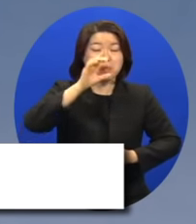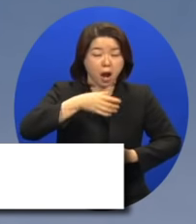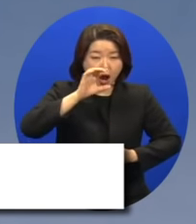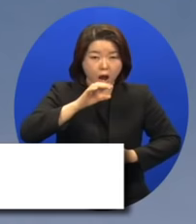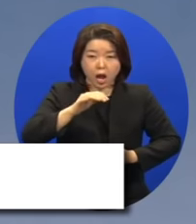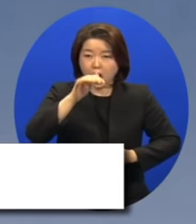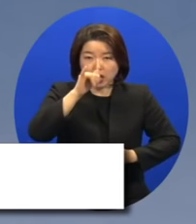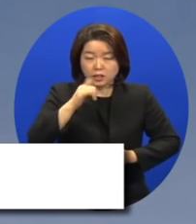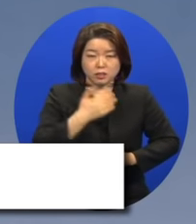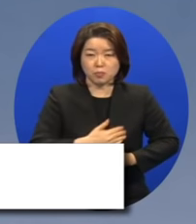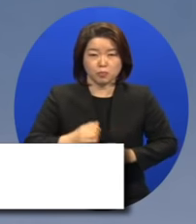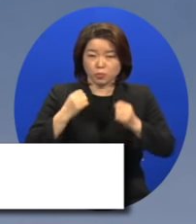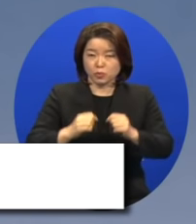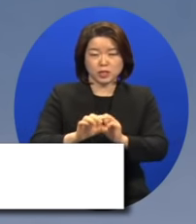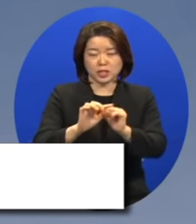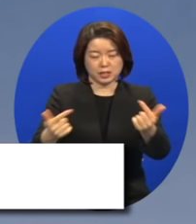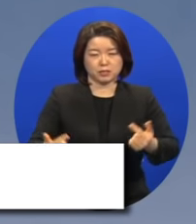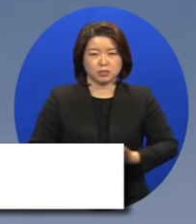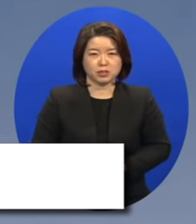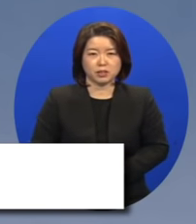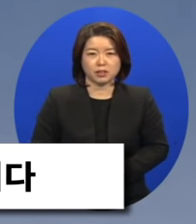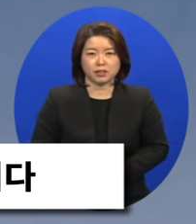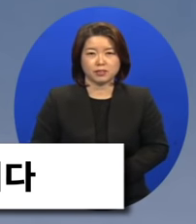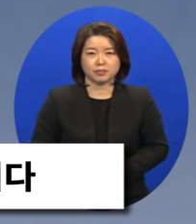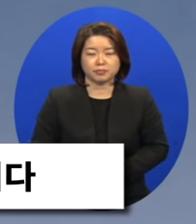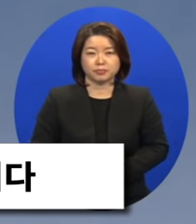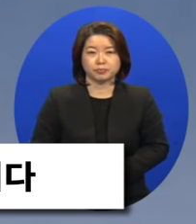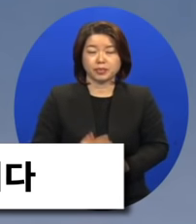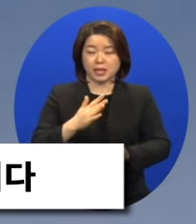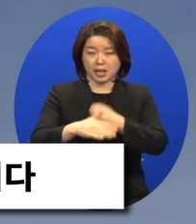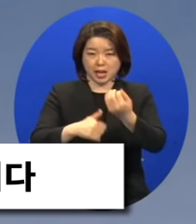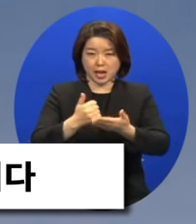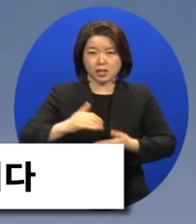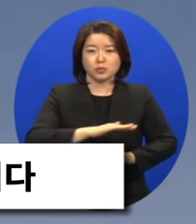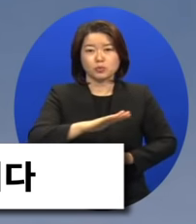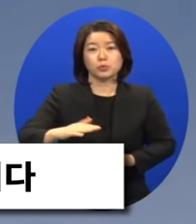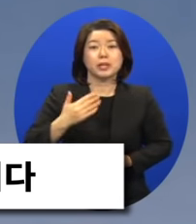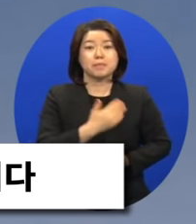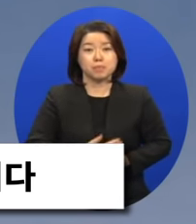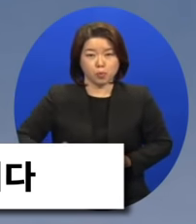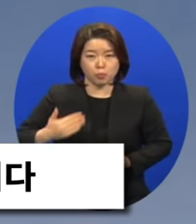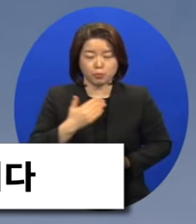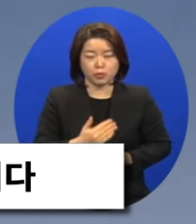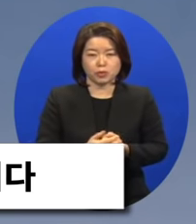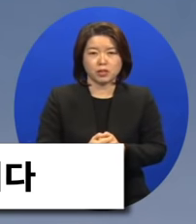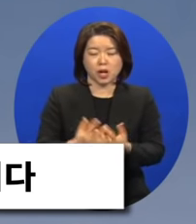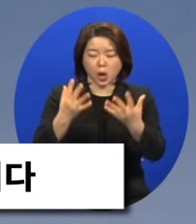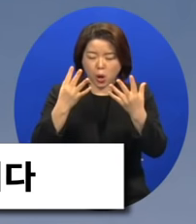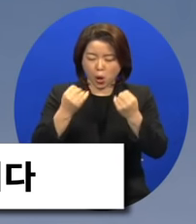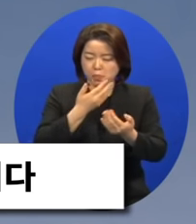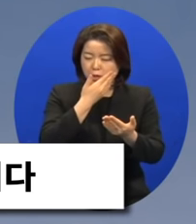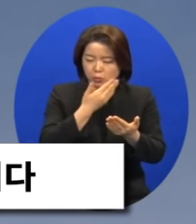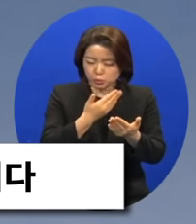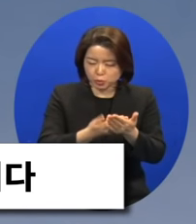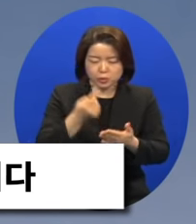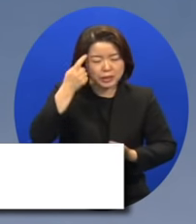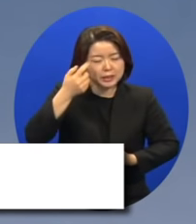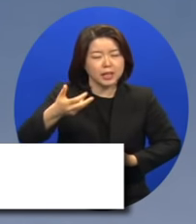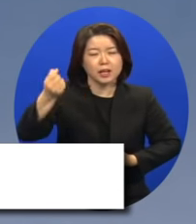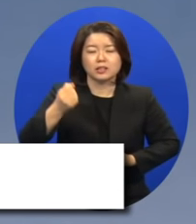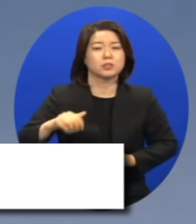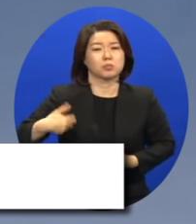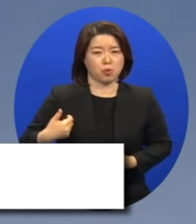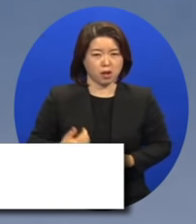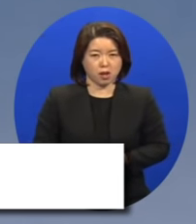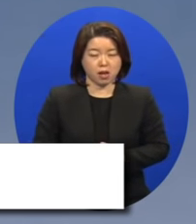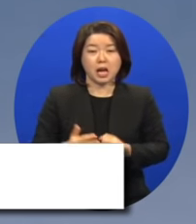먹고,입고,마시기위해존재하는것이아닙니다.하나님은 우리가상상하는것이상으로우리의몸을소중히여기십니다 .그래서그분